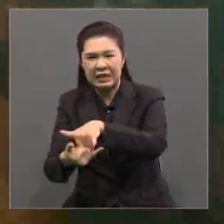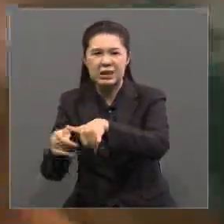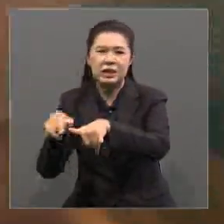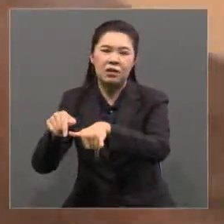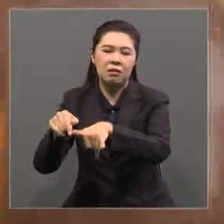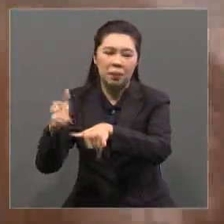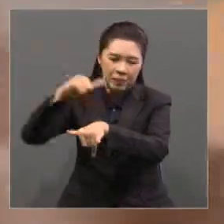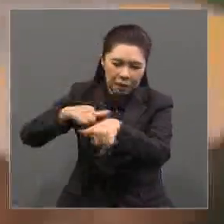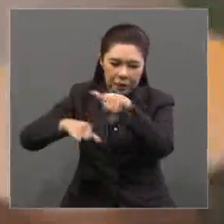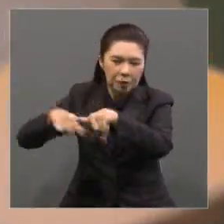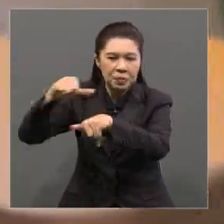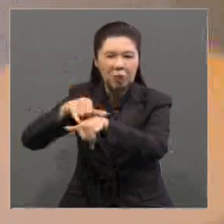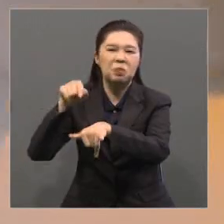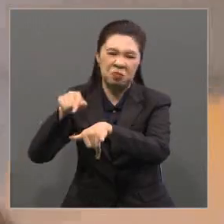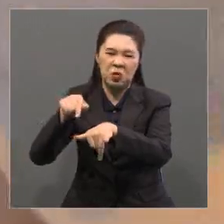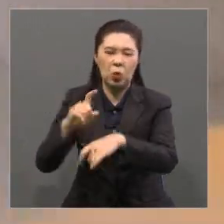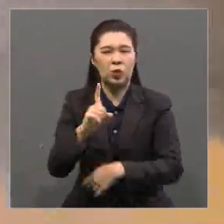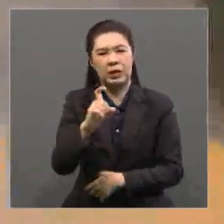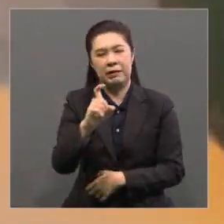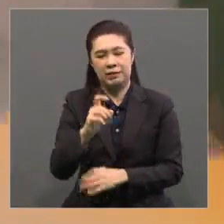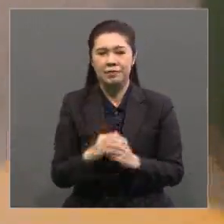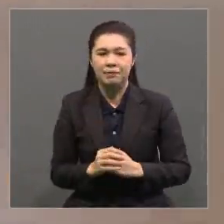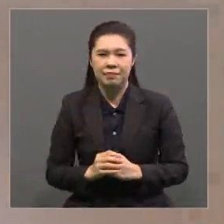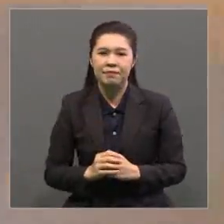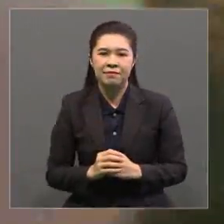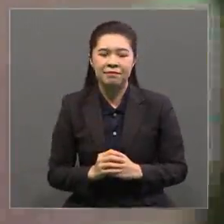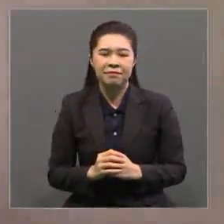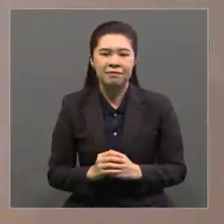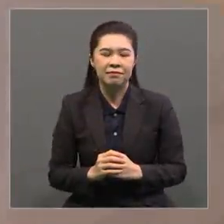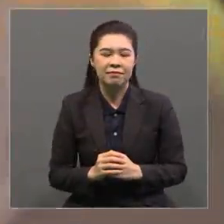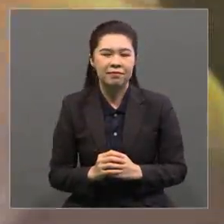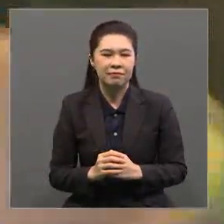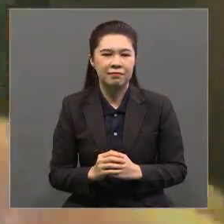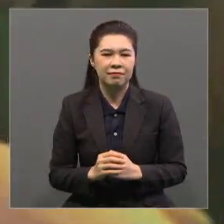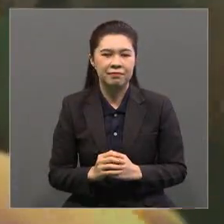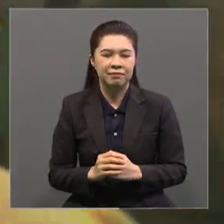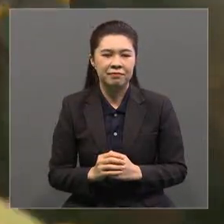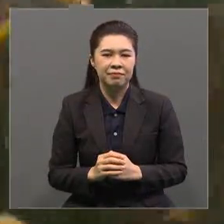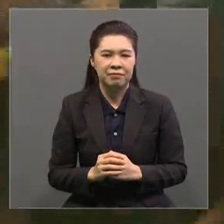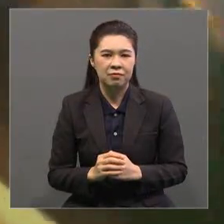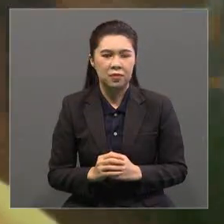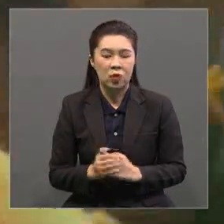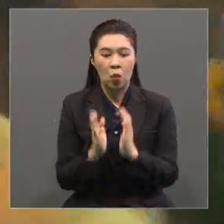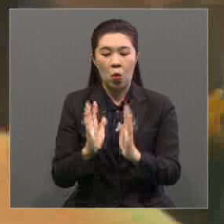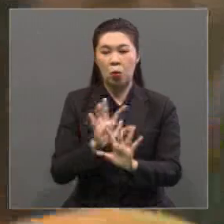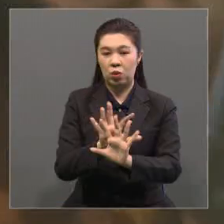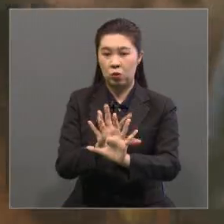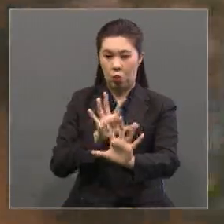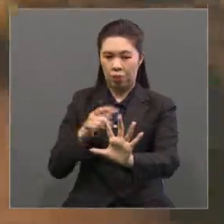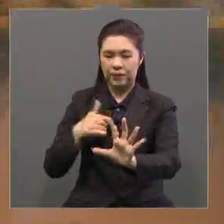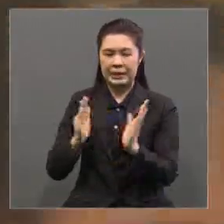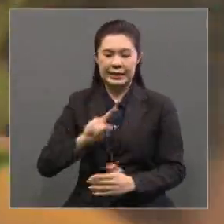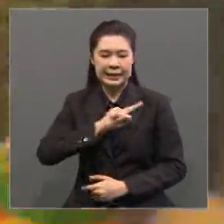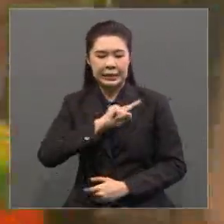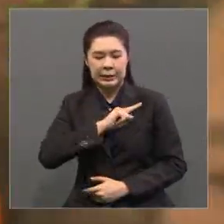ไปเนี่ยก็มากนะฮะก็พอมันเป็นแบบนี้เนี่ยนะครับหลังจากที่พอคนเยอะเจ้าหน้าที่เลยปิดทาง